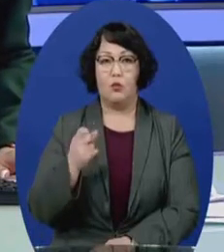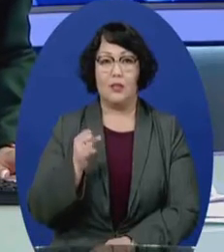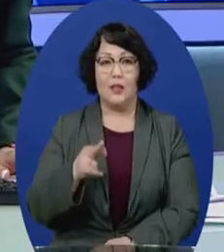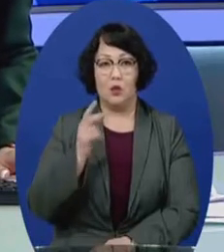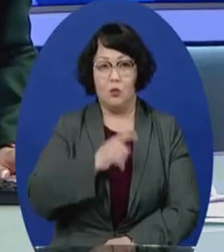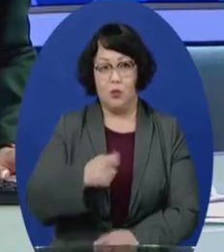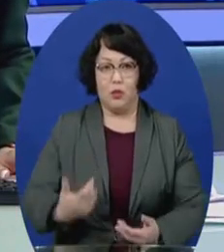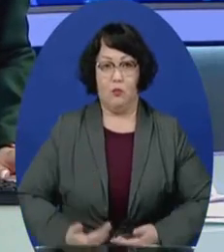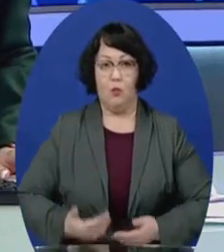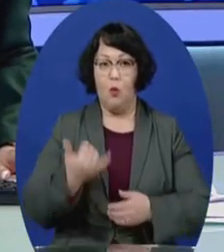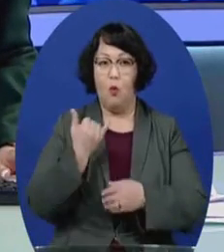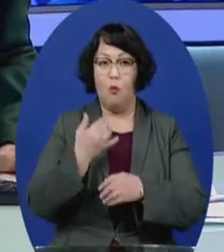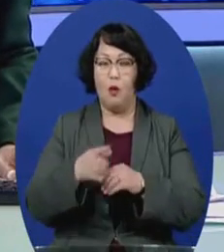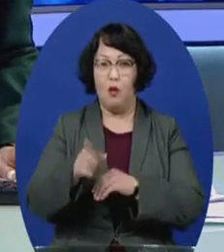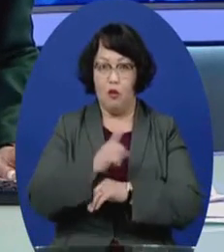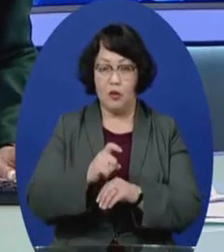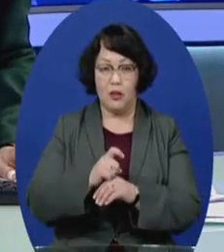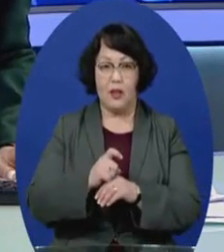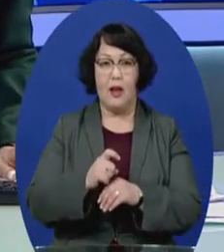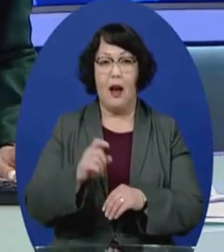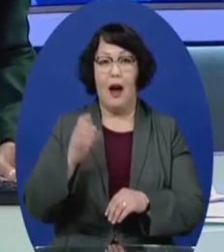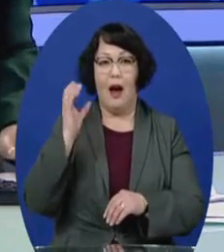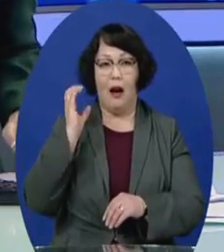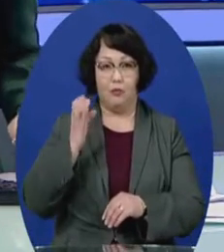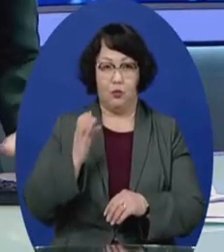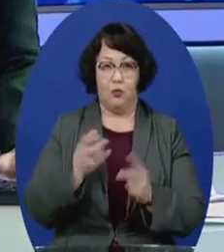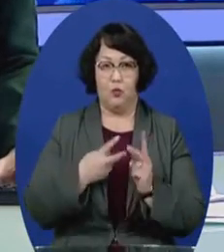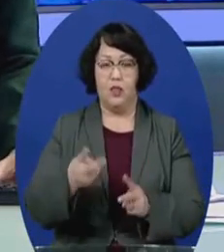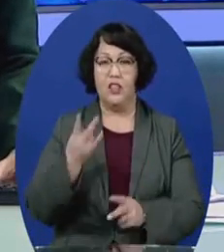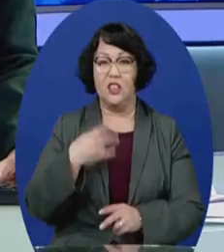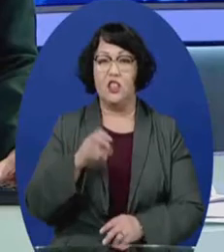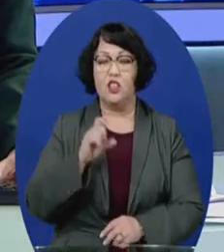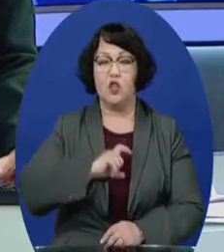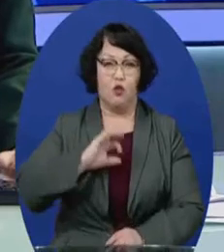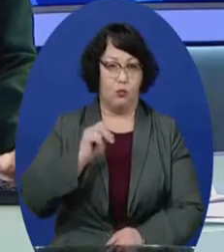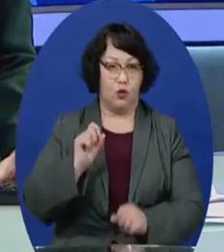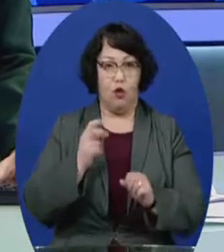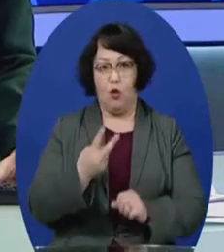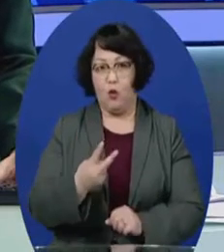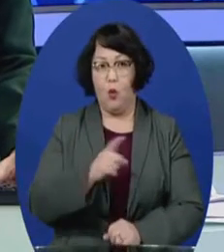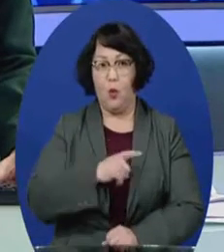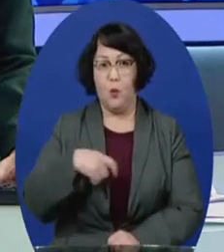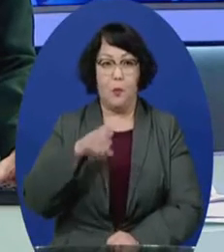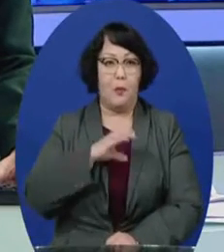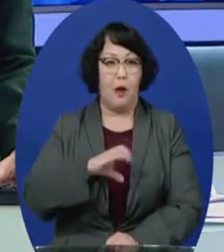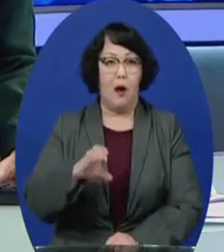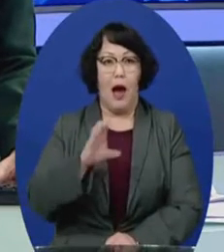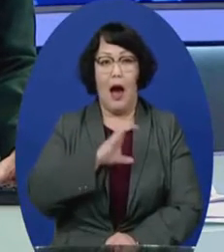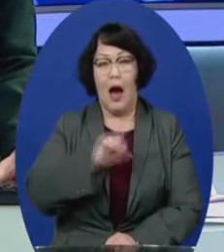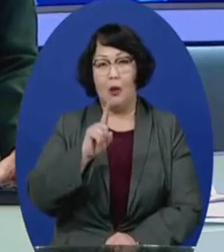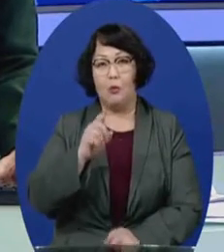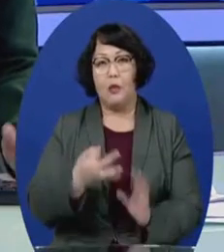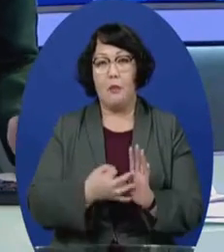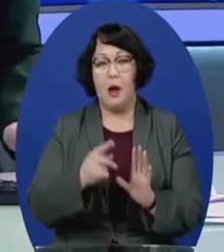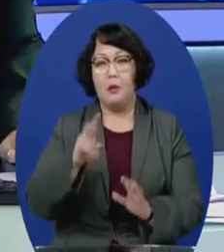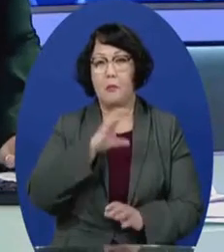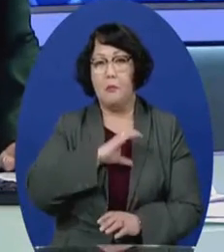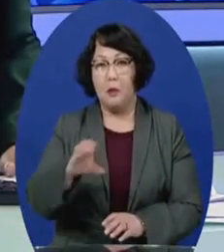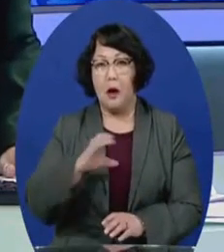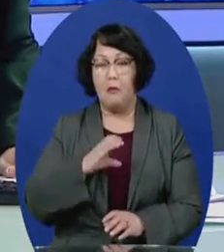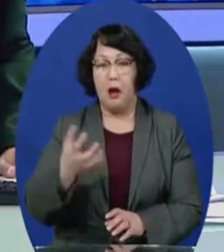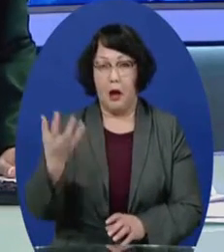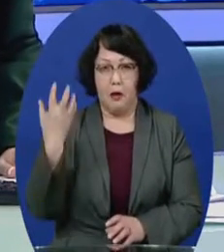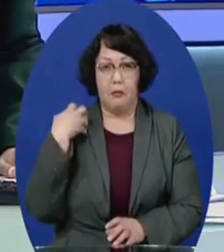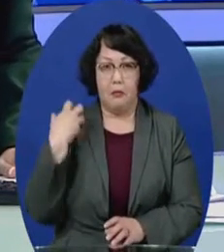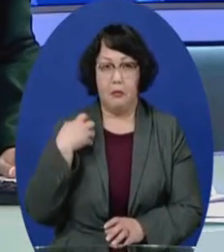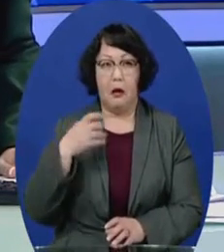1.3 сая хүнтэй нийслэл Улаанбаатар хотын нийтийн тээврийн үйлчилгээ нийслэлийн өмчийн 2% хөвшлийн 18 аж ахуйн нэгжийн нуруунд дээр тогтож байна. Замын